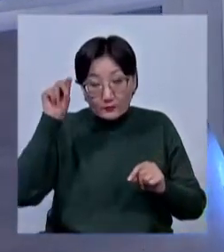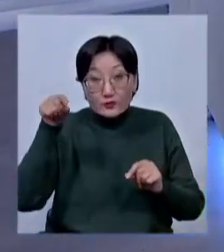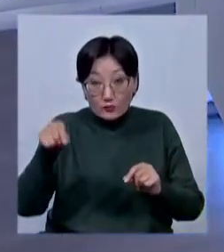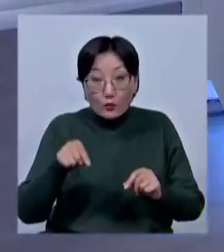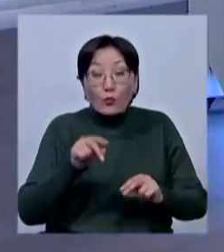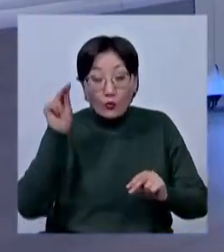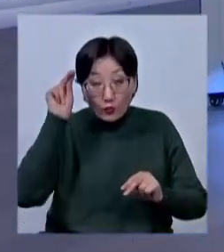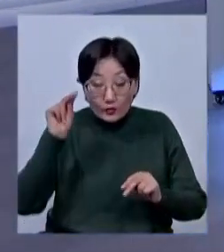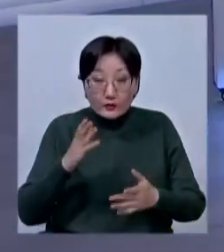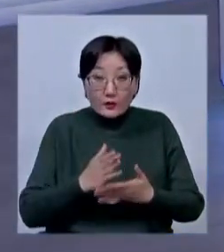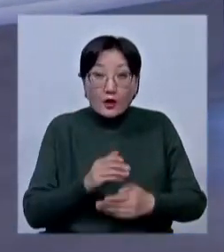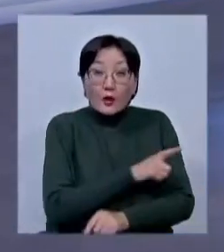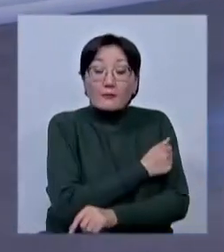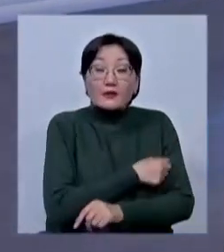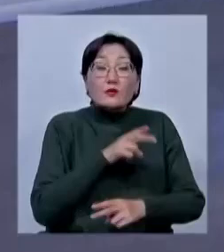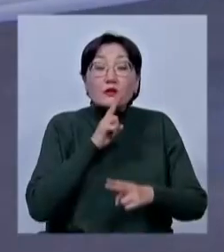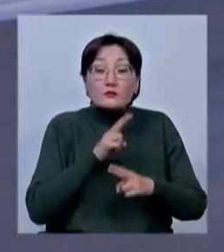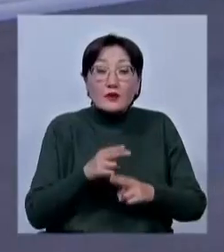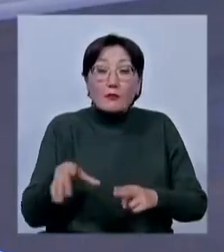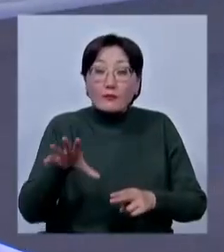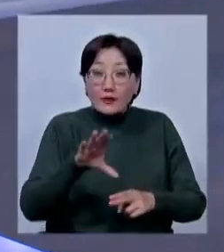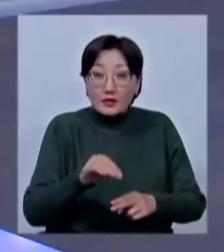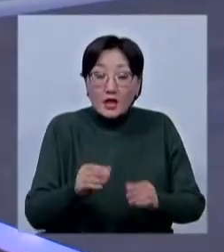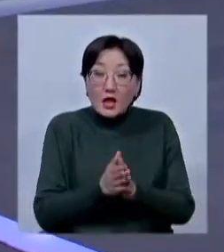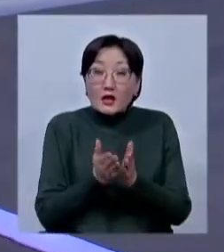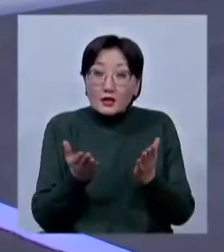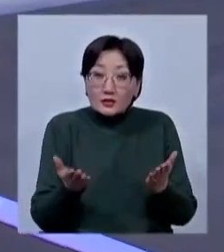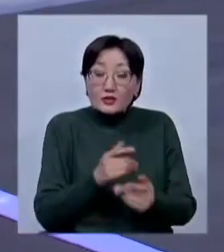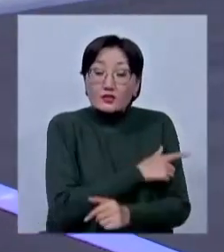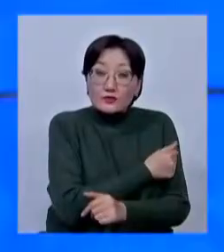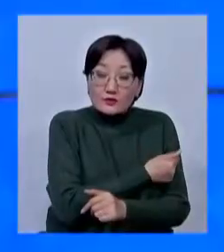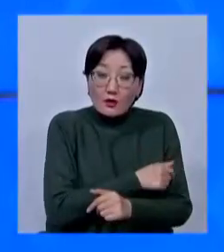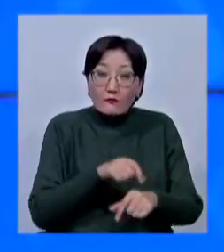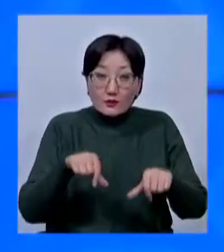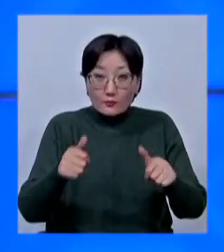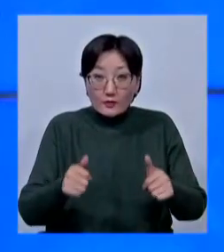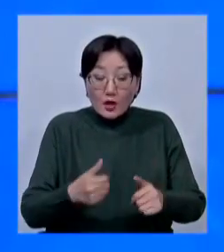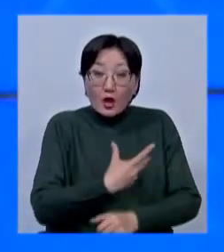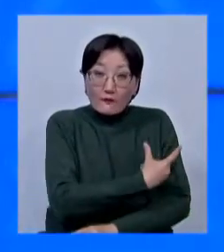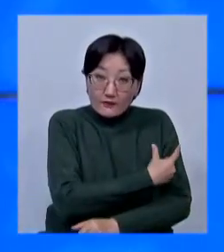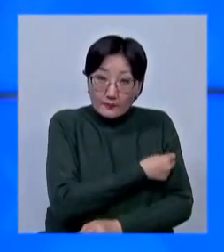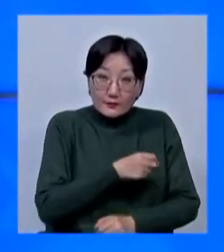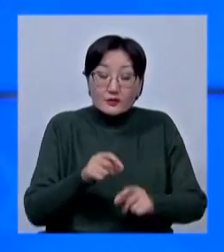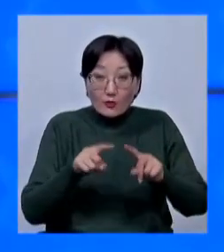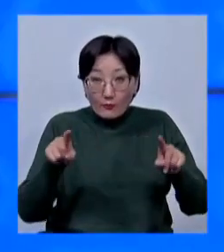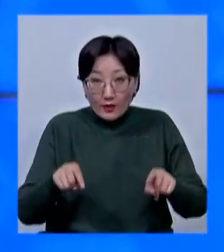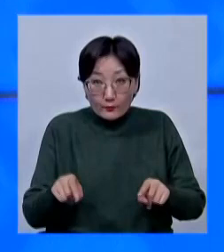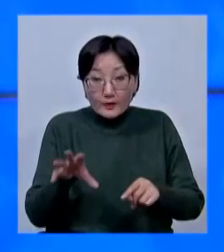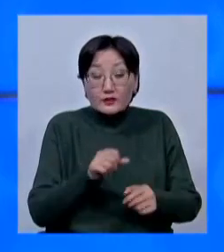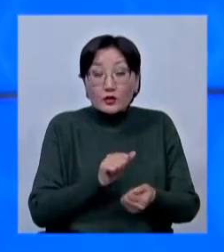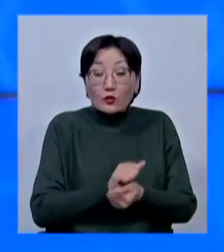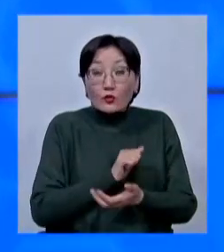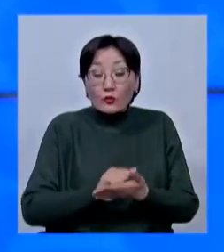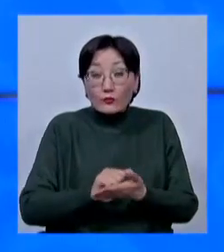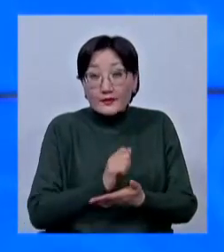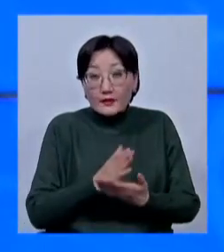ол мейірбикеде ол баланың барлық карточкасы, барлық формадағы жаңағы прививка салынған қағаздарын бәрі бар. Соны